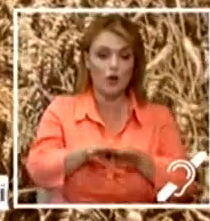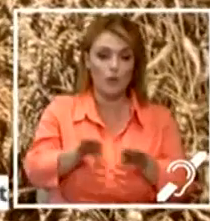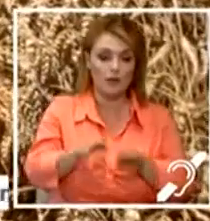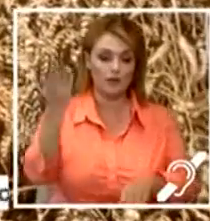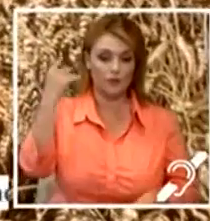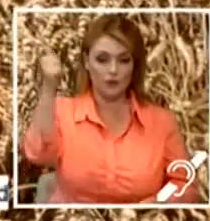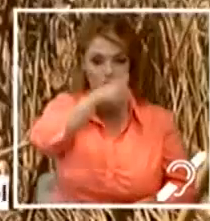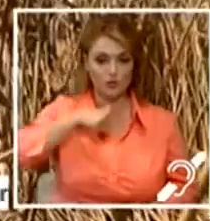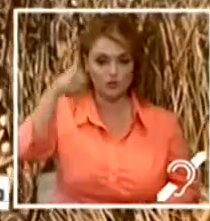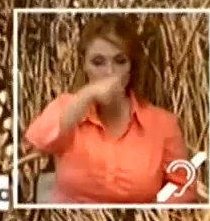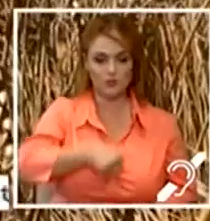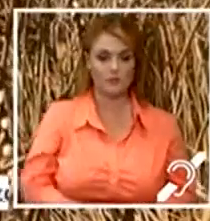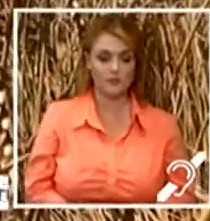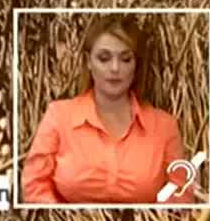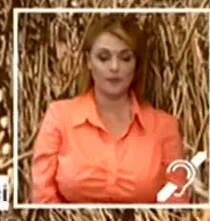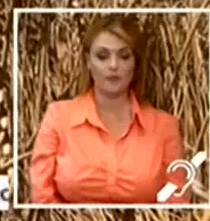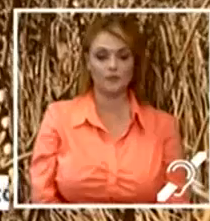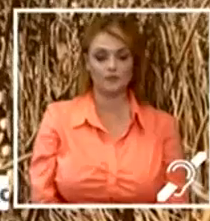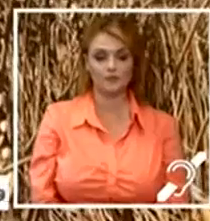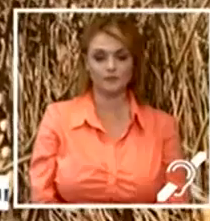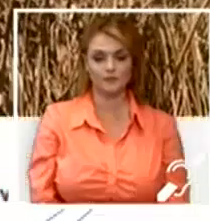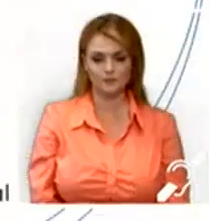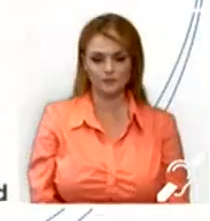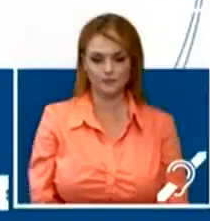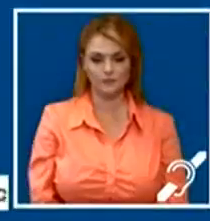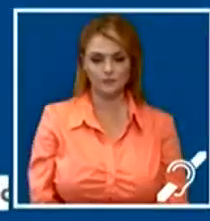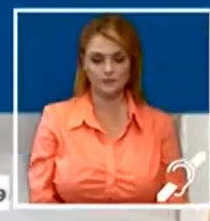de înființarea unor noi puncte vamale cu România.